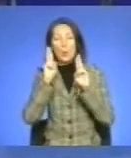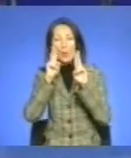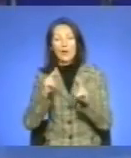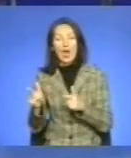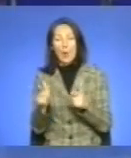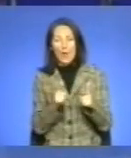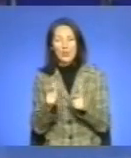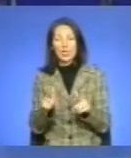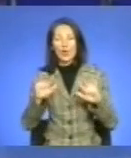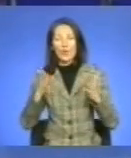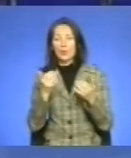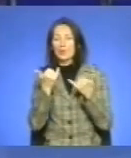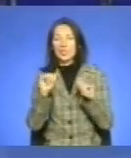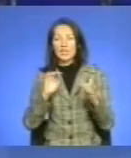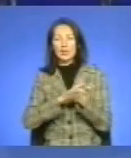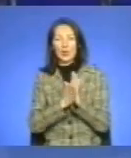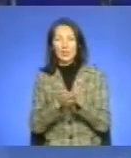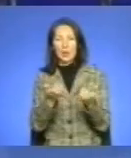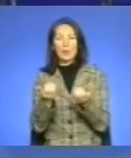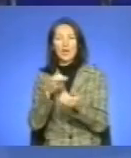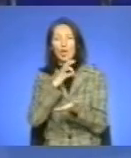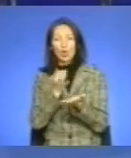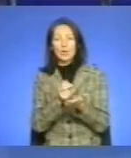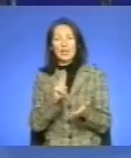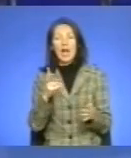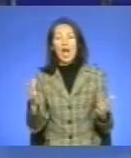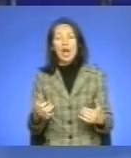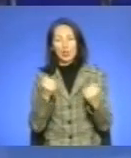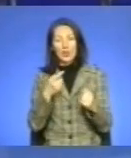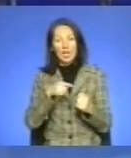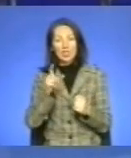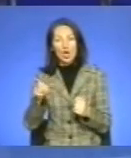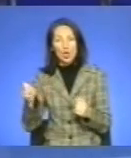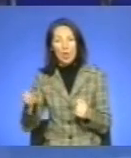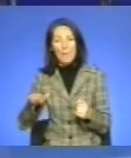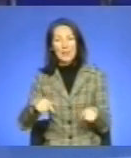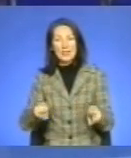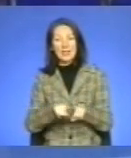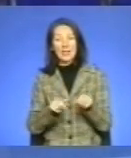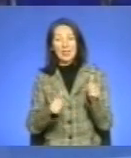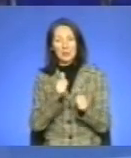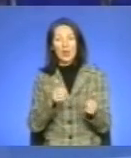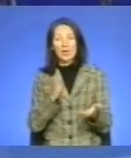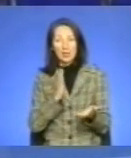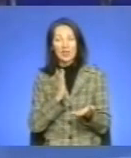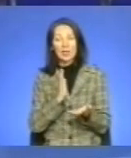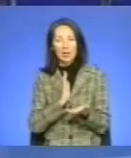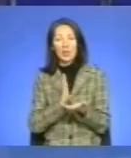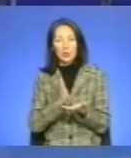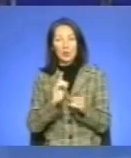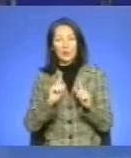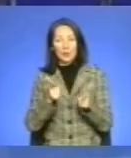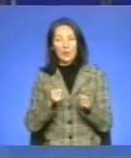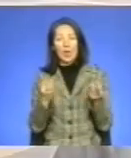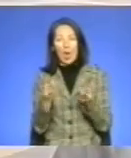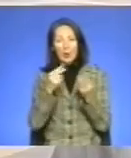ситуації, переймають досвід, як рятувати інших. Переважно після таких змагань стають пожежними. Є уже цілі династії.